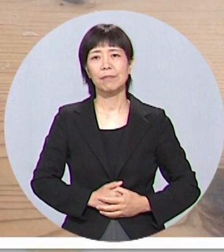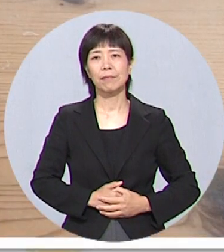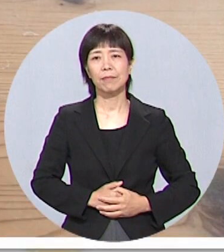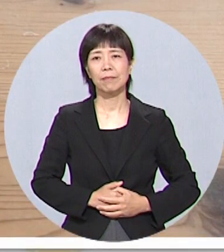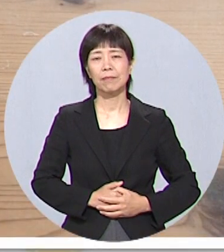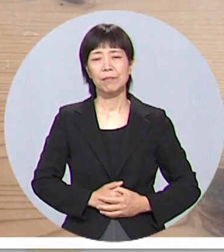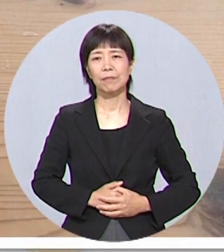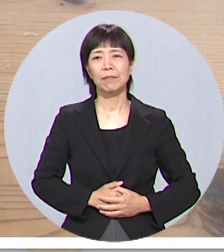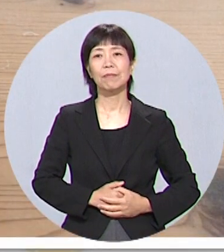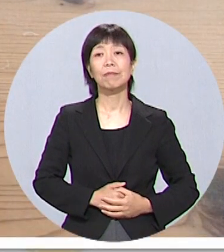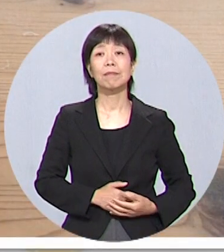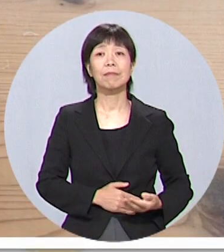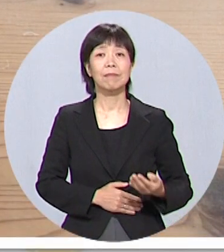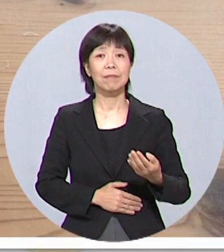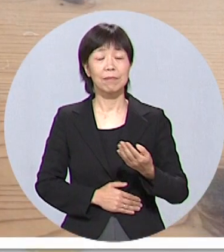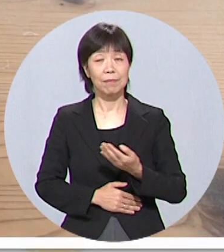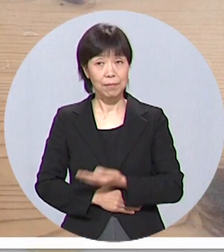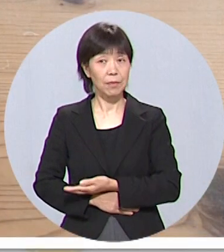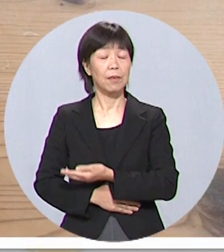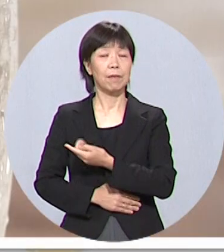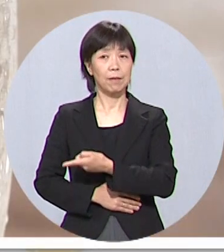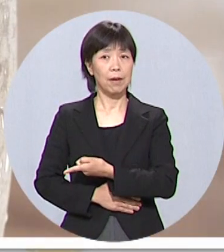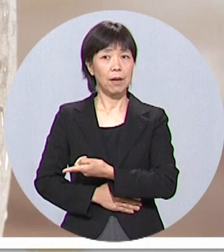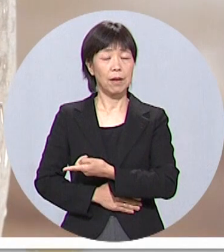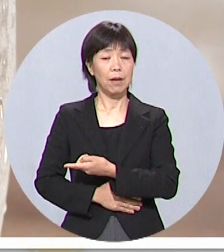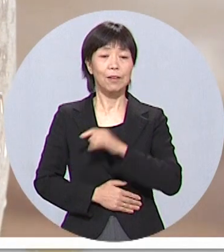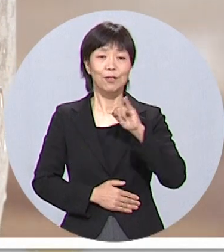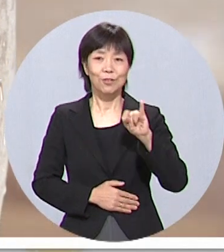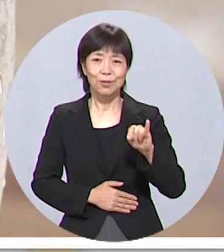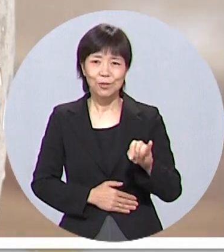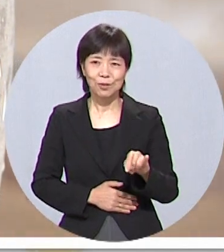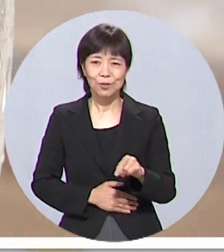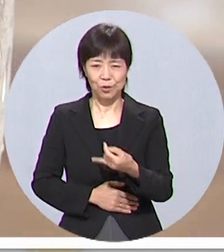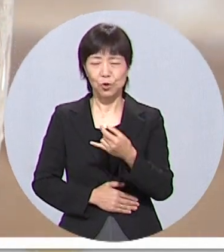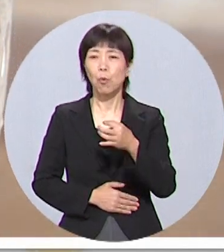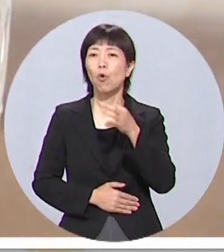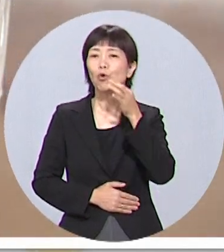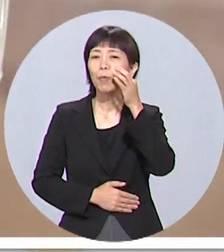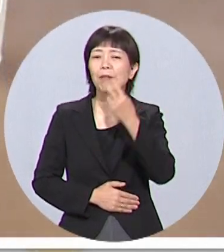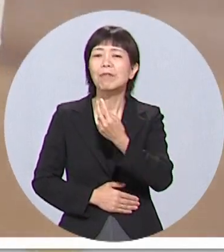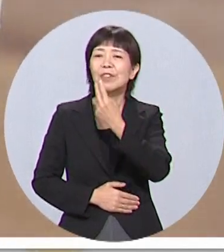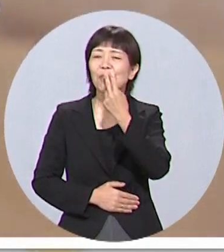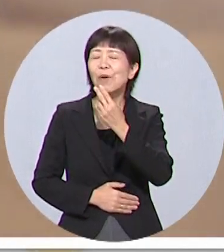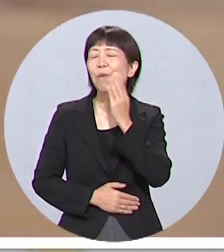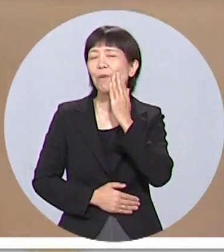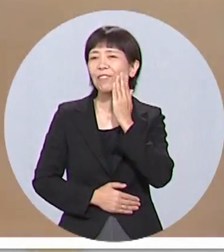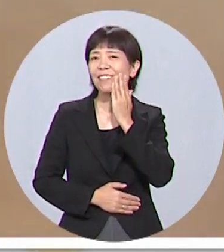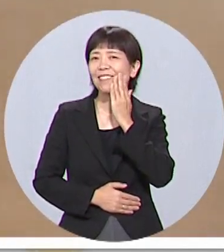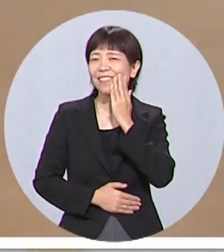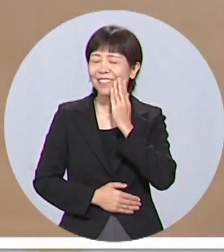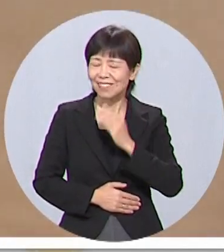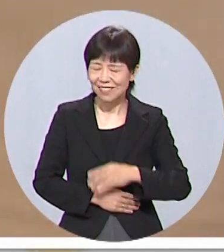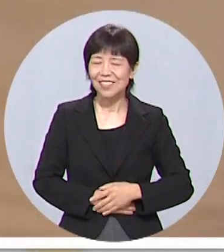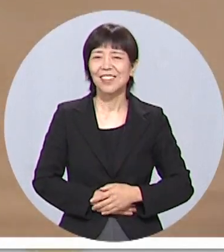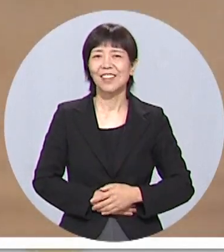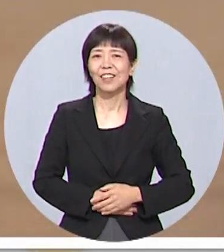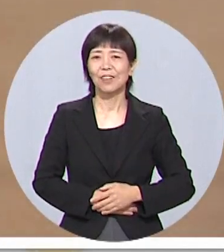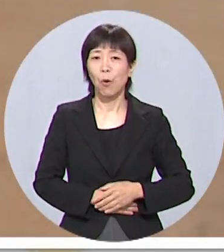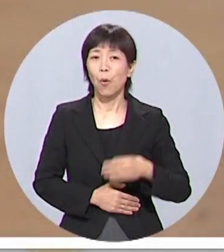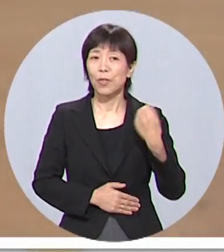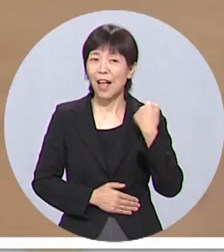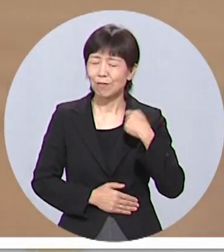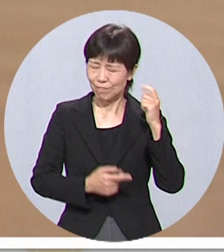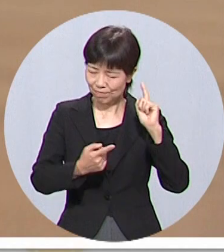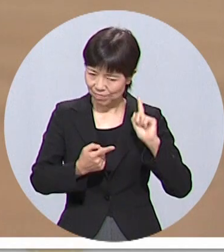築年数の味かどうかはさておき、ジュースもキリッと梅の風味が立った爽やかな味わいで、これからの季節